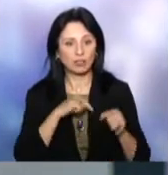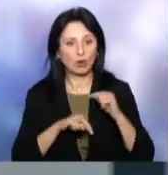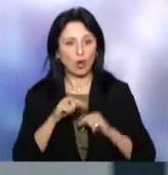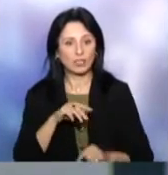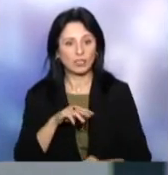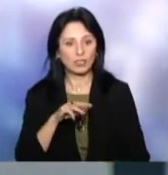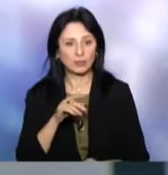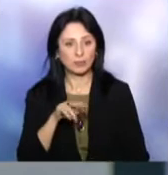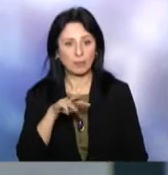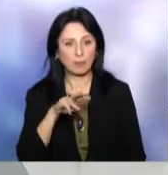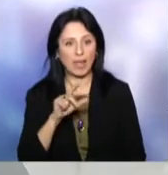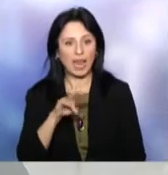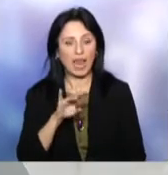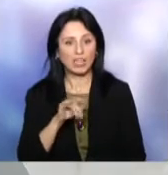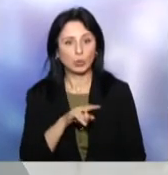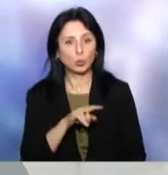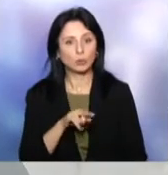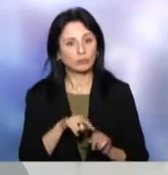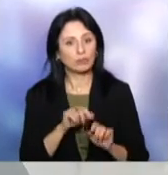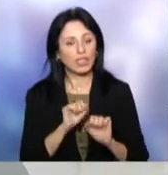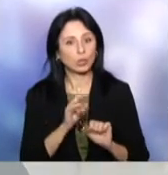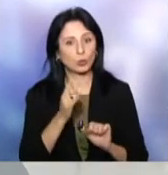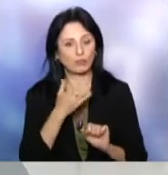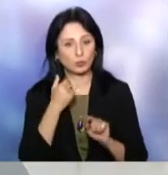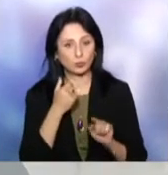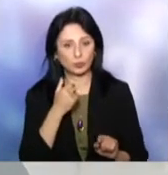კანში პიგმენტი მელანინი, უფრო ნაკლებად არის დაცული